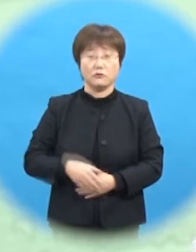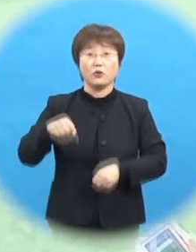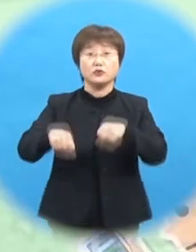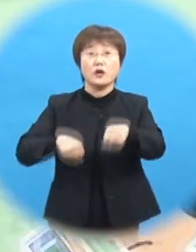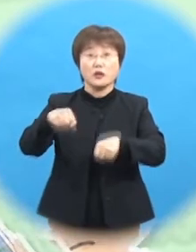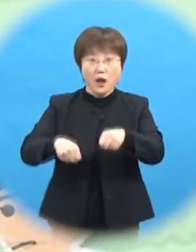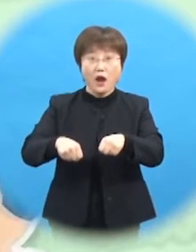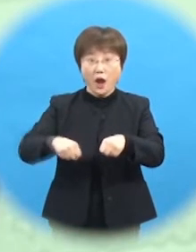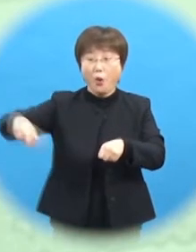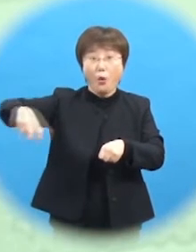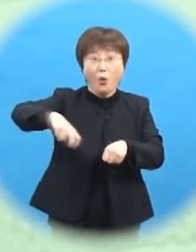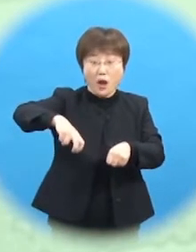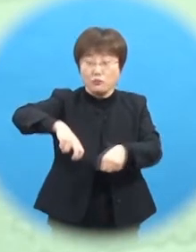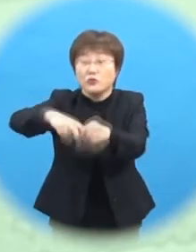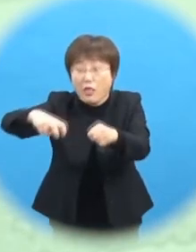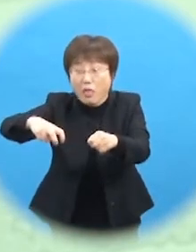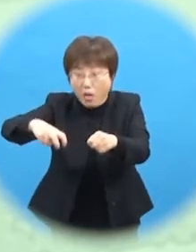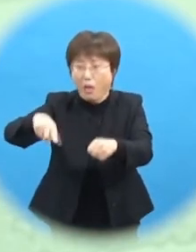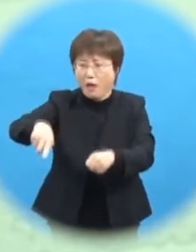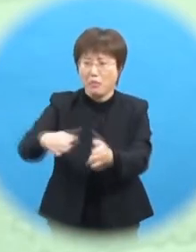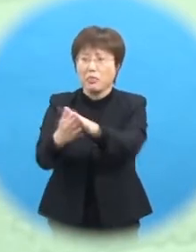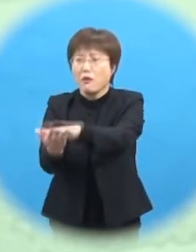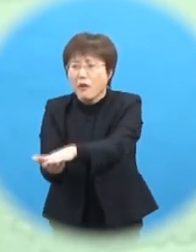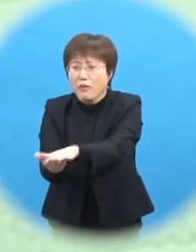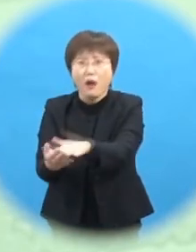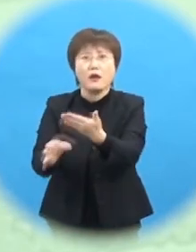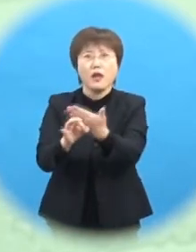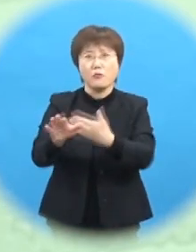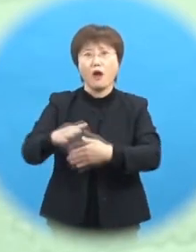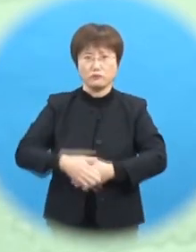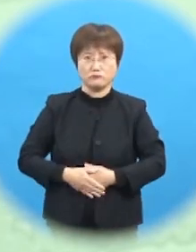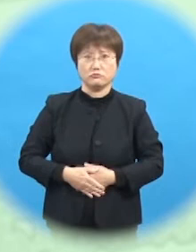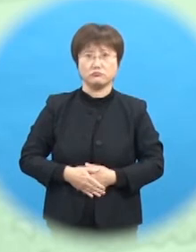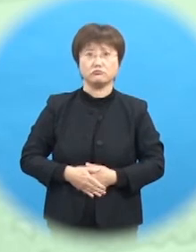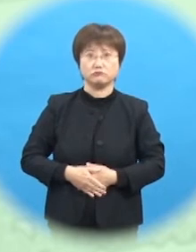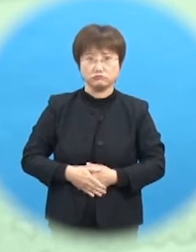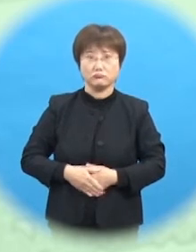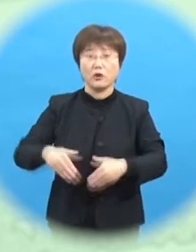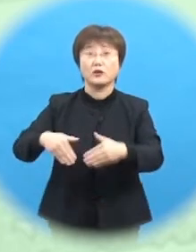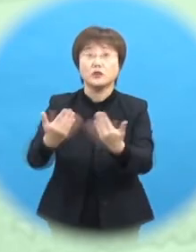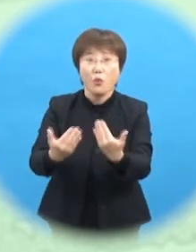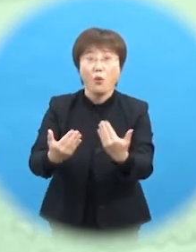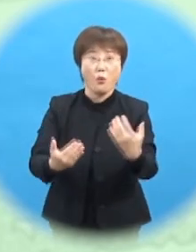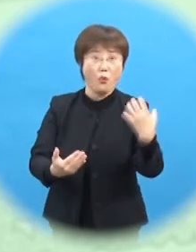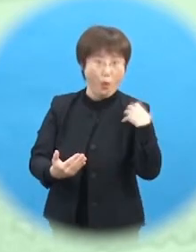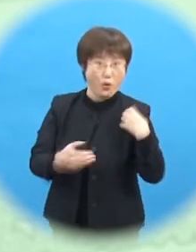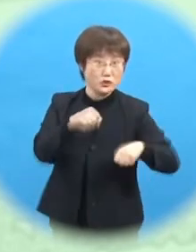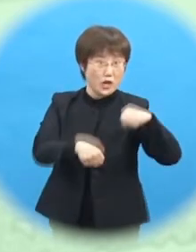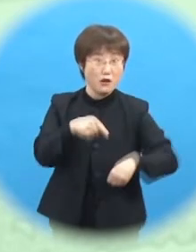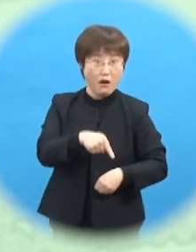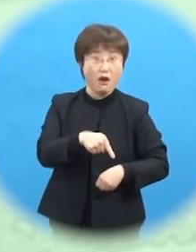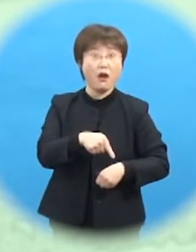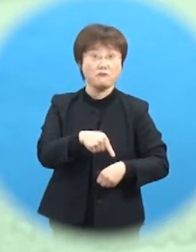自転車が歩行者にぶつかり相手が亡くなってしまったケースもあるんです。事故を起こした自転車側